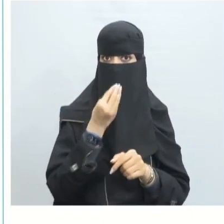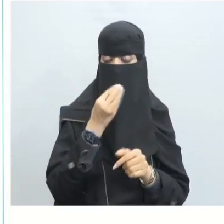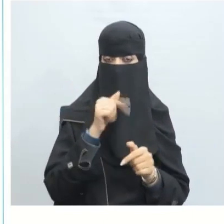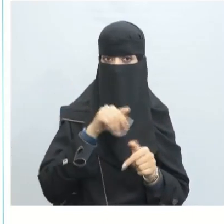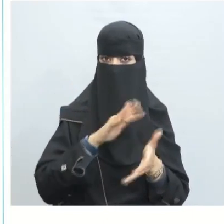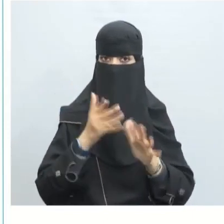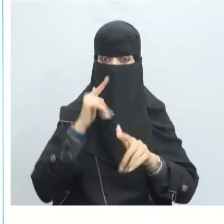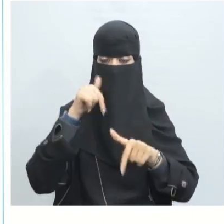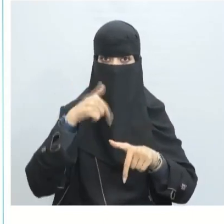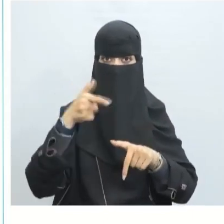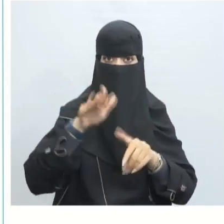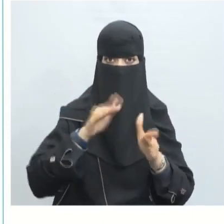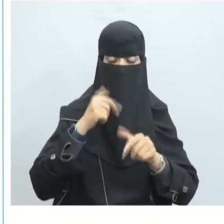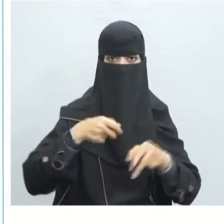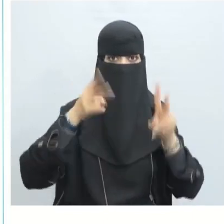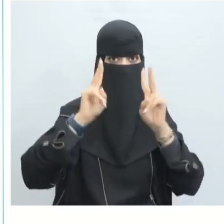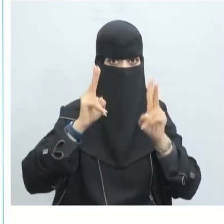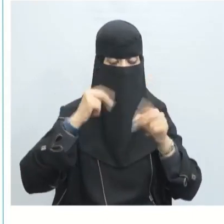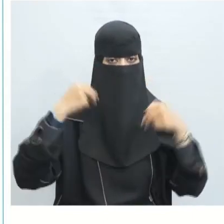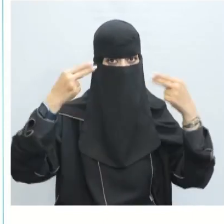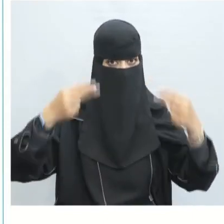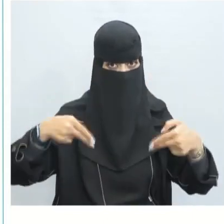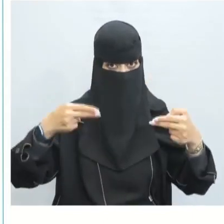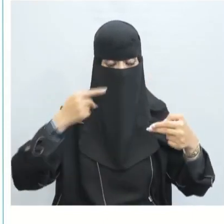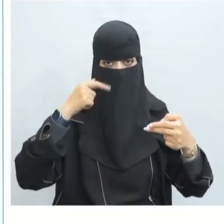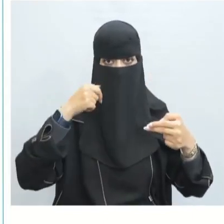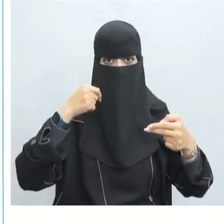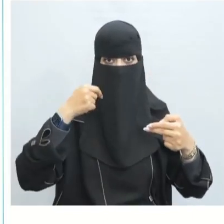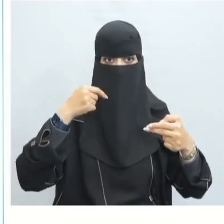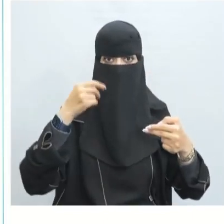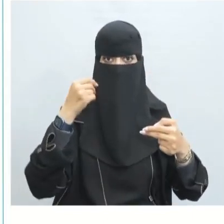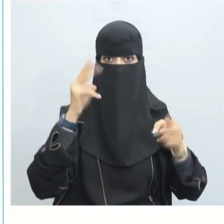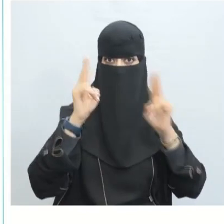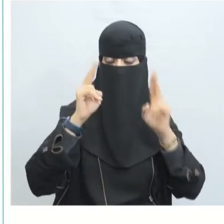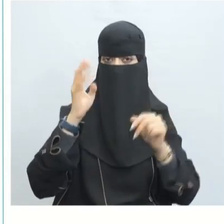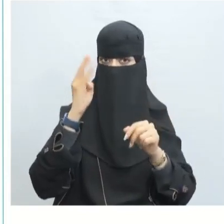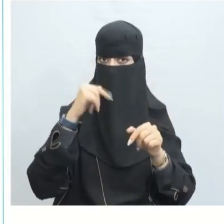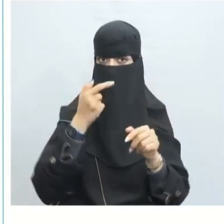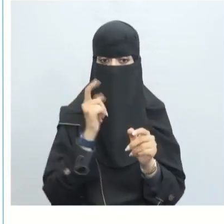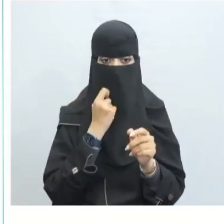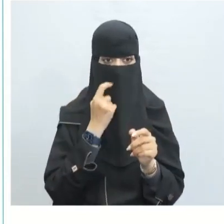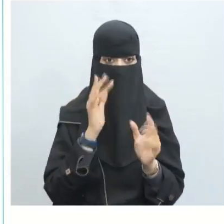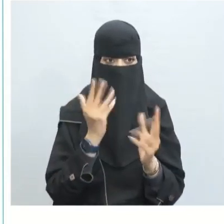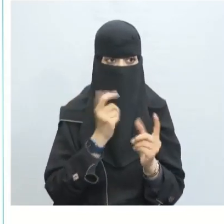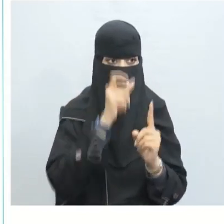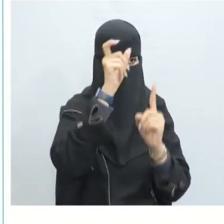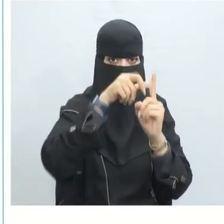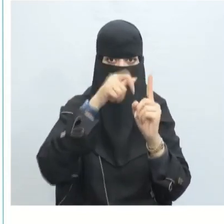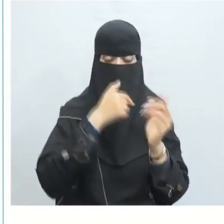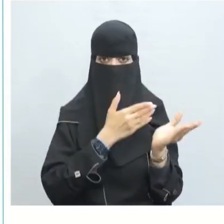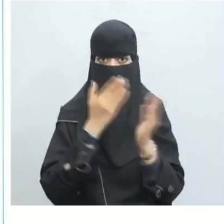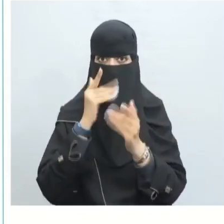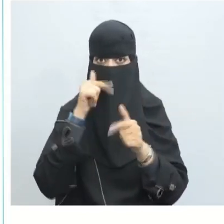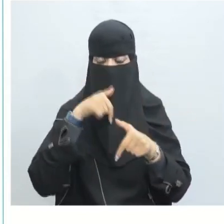بمعنى حينما يكون لدينا حفله او فعاليه حفله الزفاف ولا نعلم كم عدد الحضور قد ياتي حضور